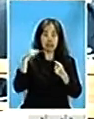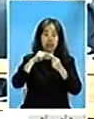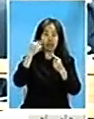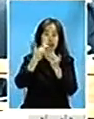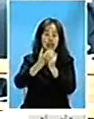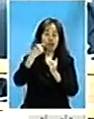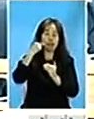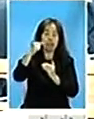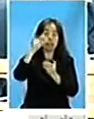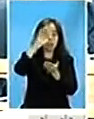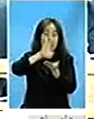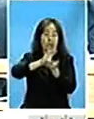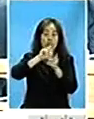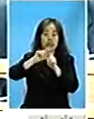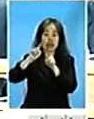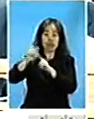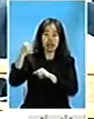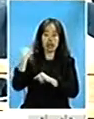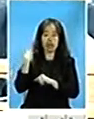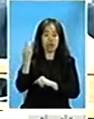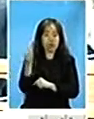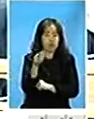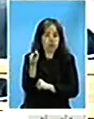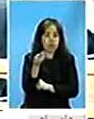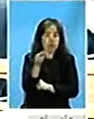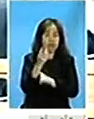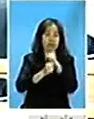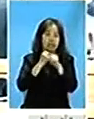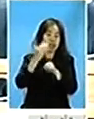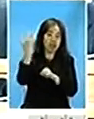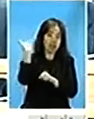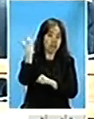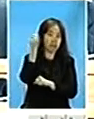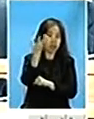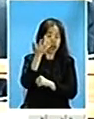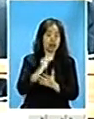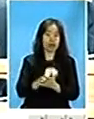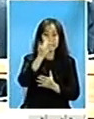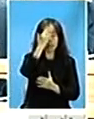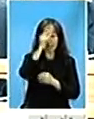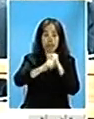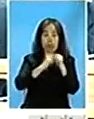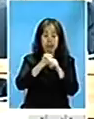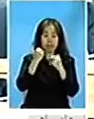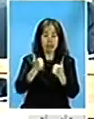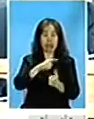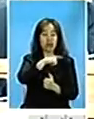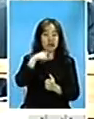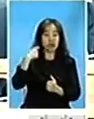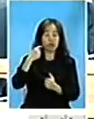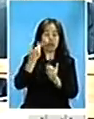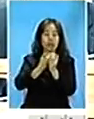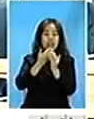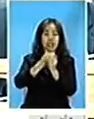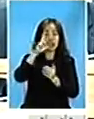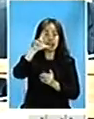าณที่น้อยกว่าปีที่แล้วนะครับเพราะว่าปีนี้ขาดทุนแค่300ล้านบ